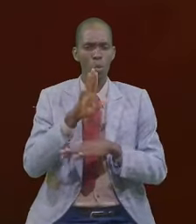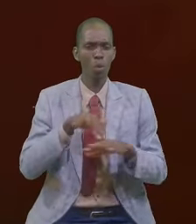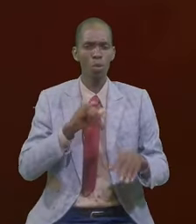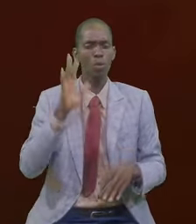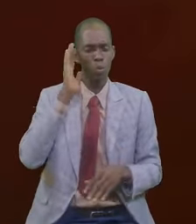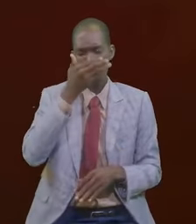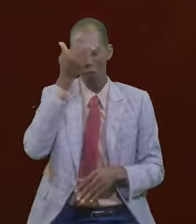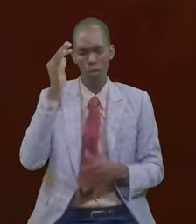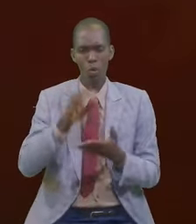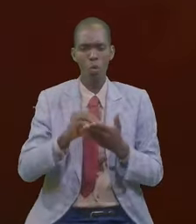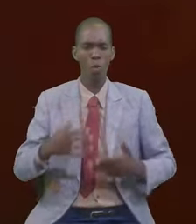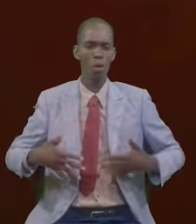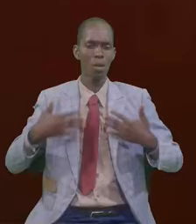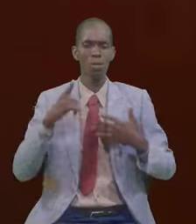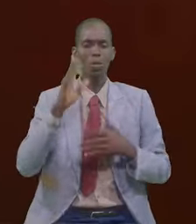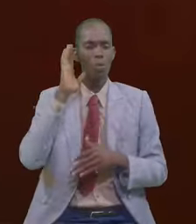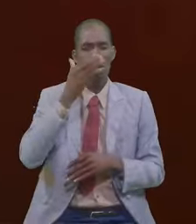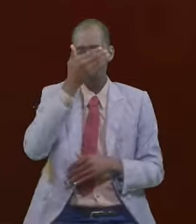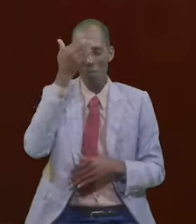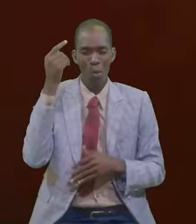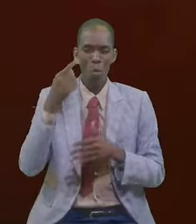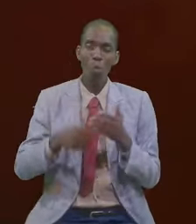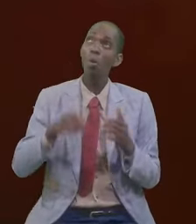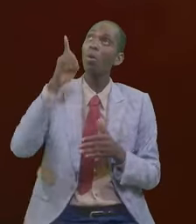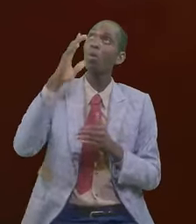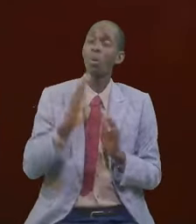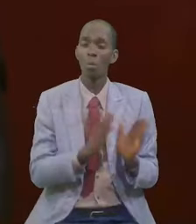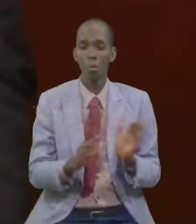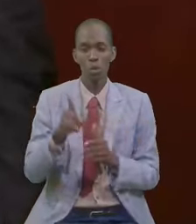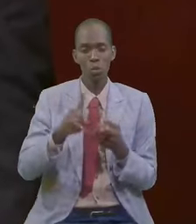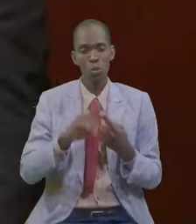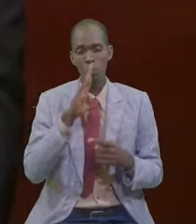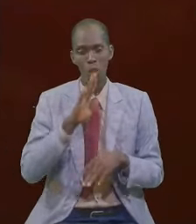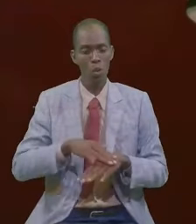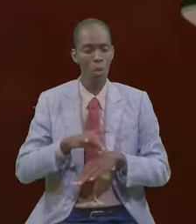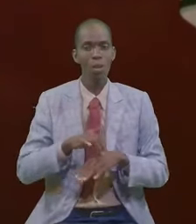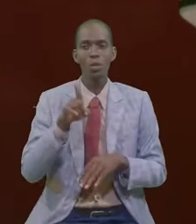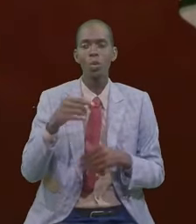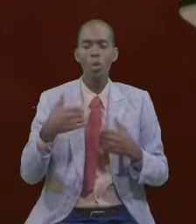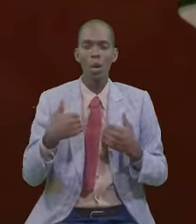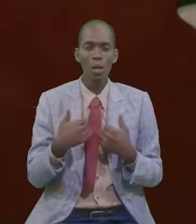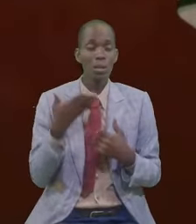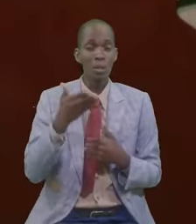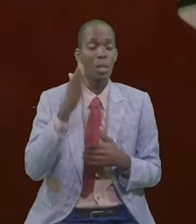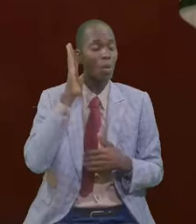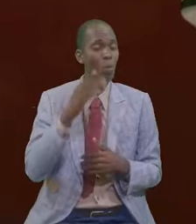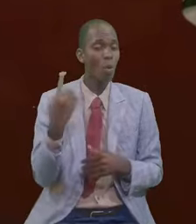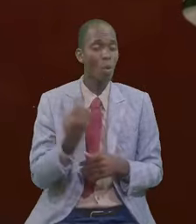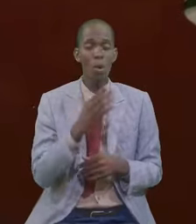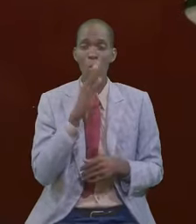vous allez oublier votre vie, vous allez oublier ce que Dieu veut que vous soyez. Il y aura toujours des